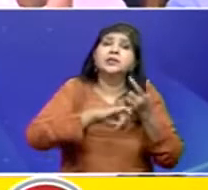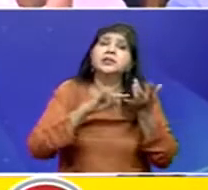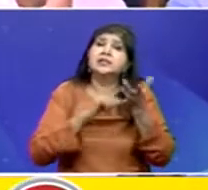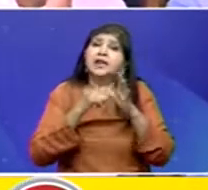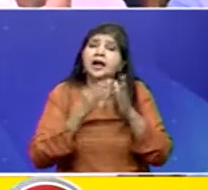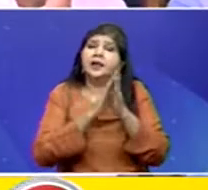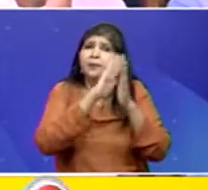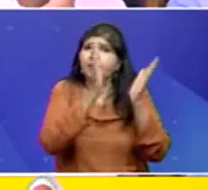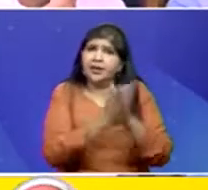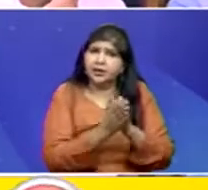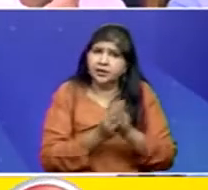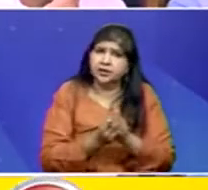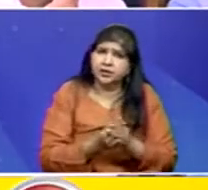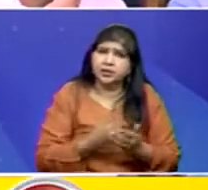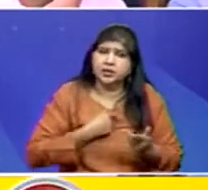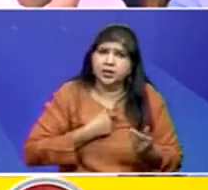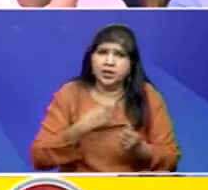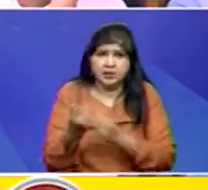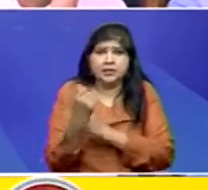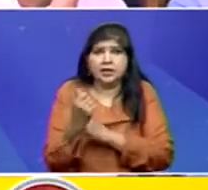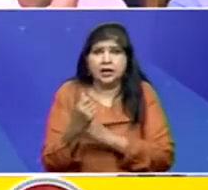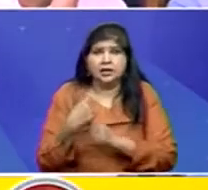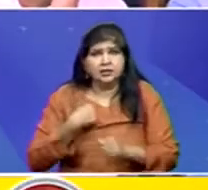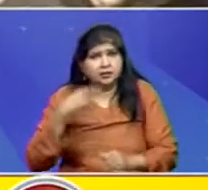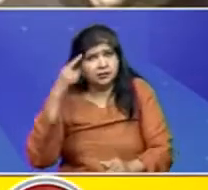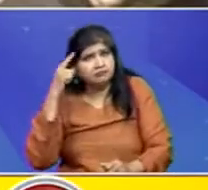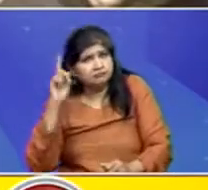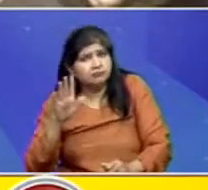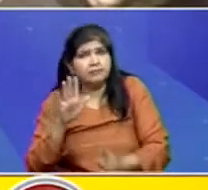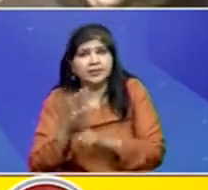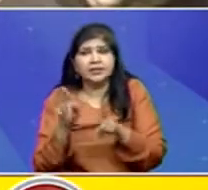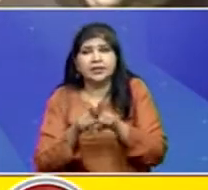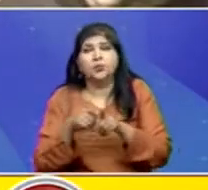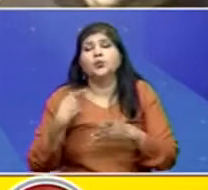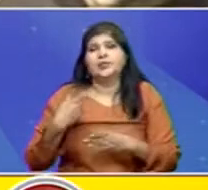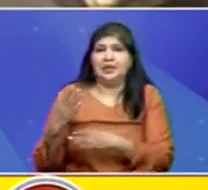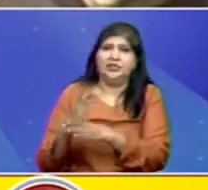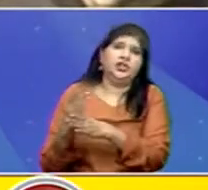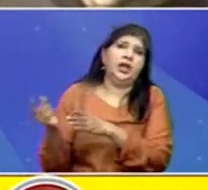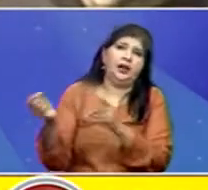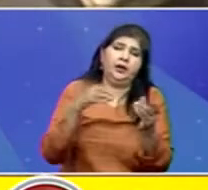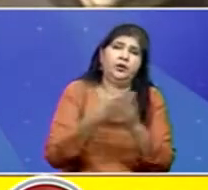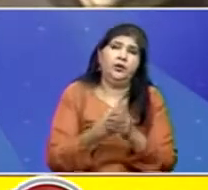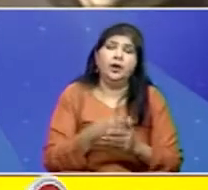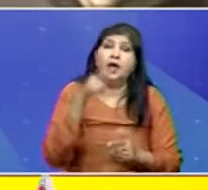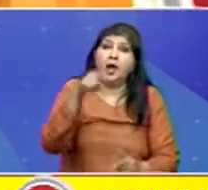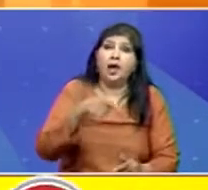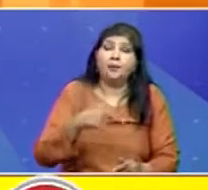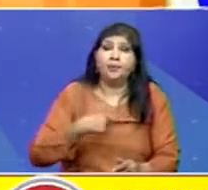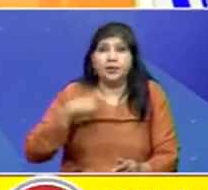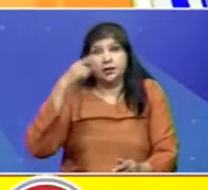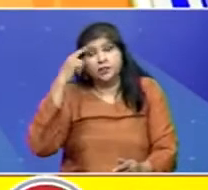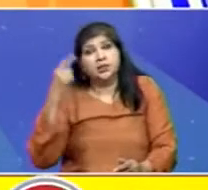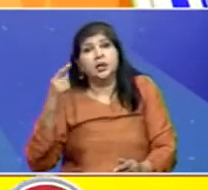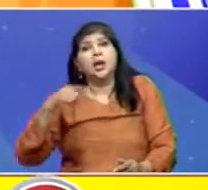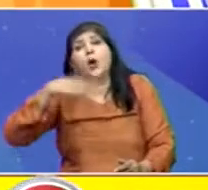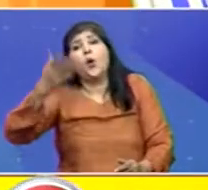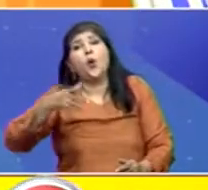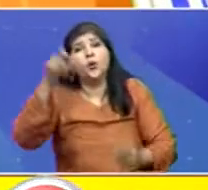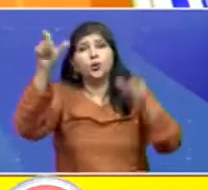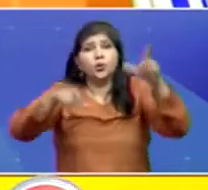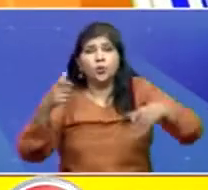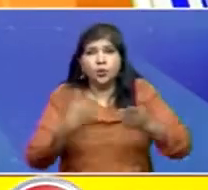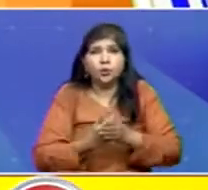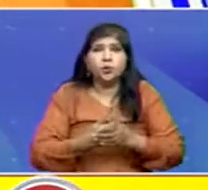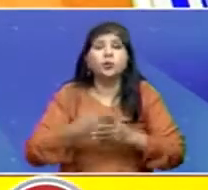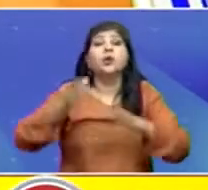एकोसिस्टिम की इस ताकत से जुड़े अनुभव है तो उन्हें साजा करिए आपके अनुभव दूसरे कई और